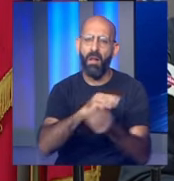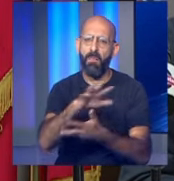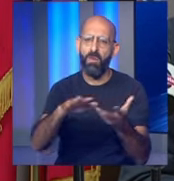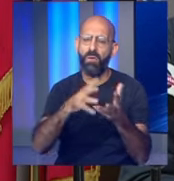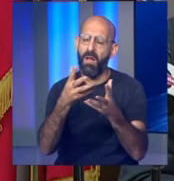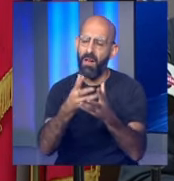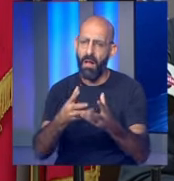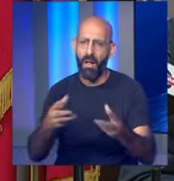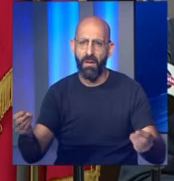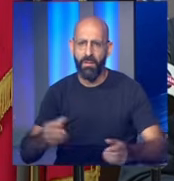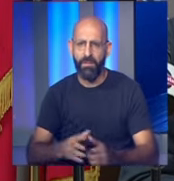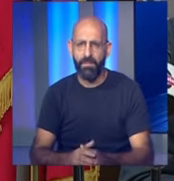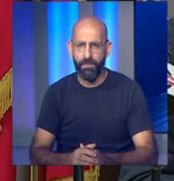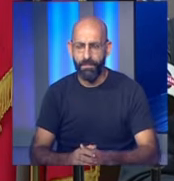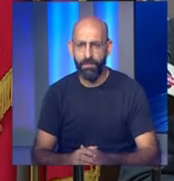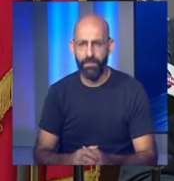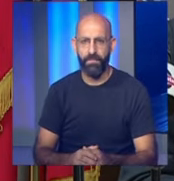وبمتابعة المشاكل.